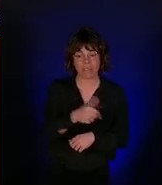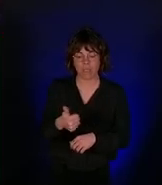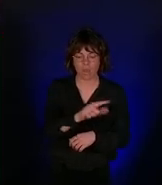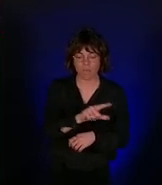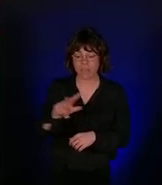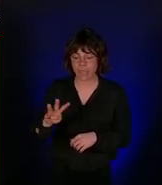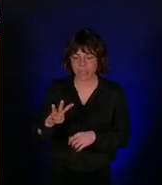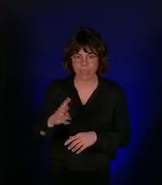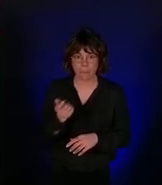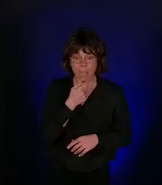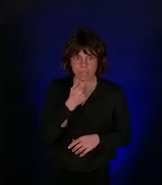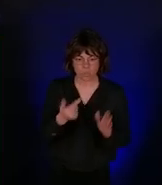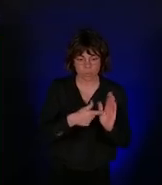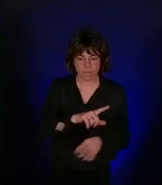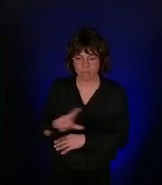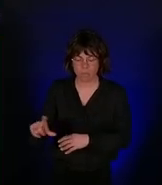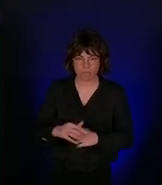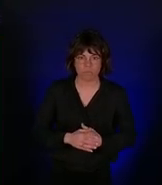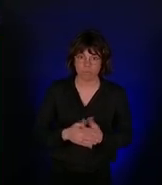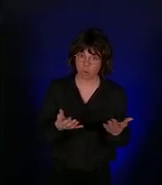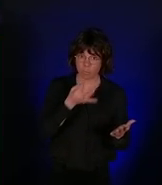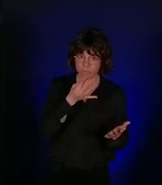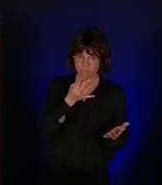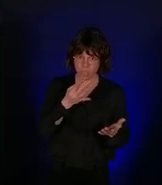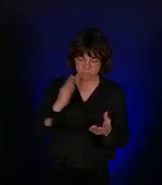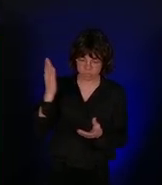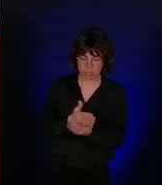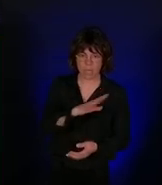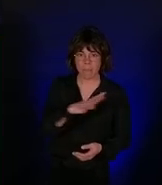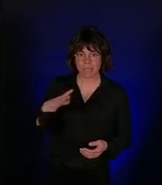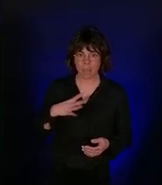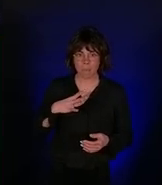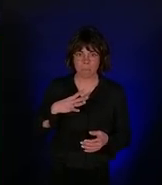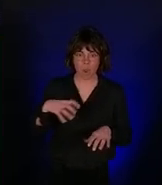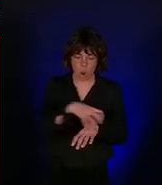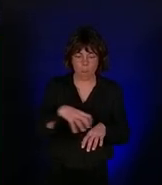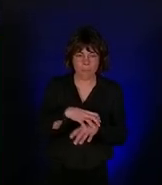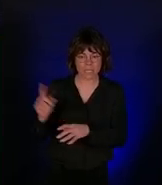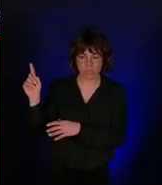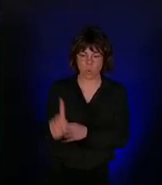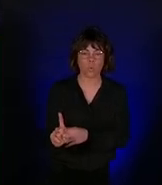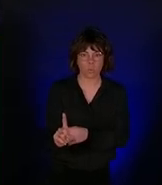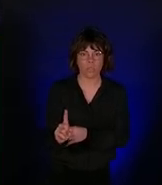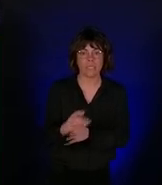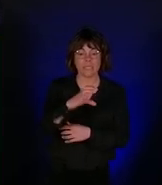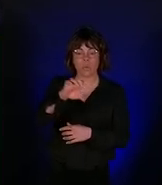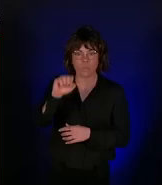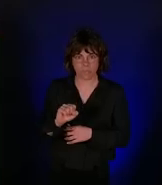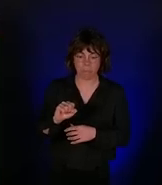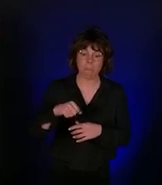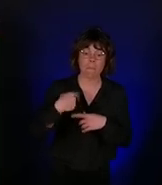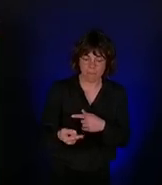24 mars 2022 qui a été l'occasion de l'intervention de Madame l'ambassadeur auprès de la CEC, suivie d'un